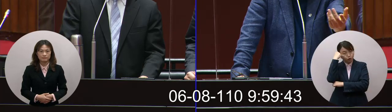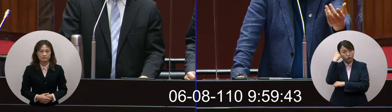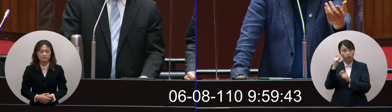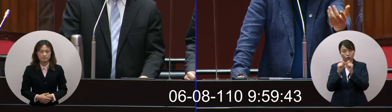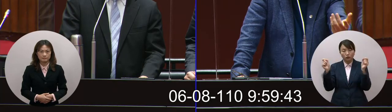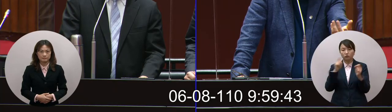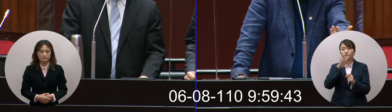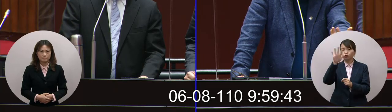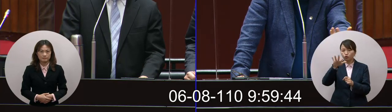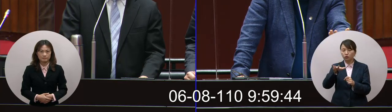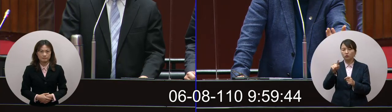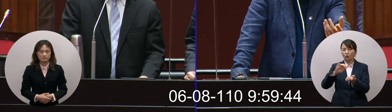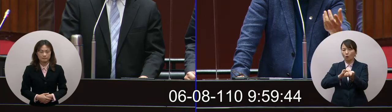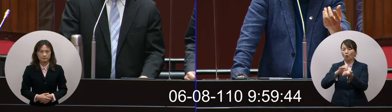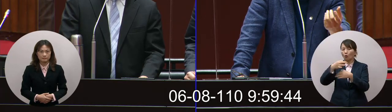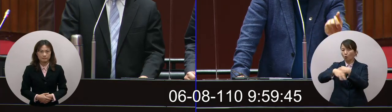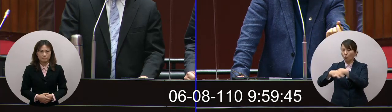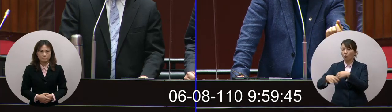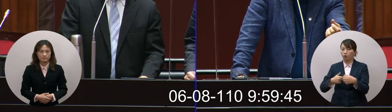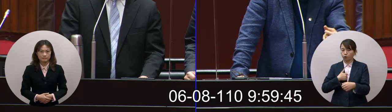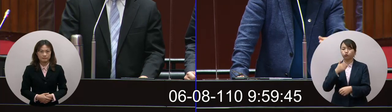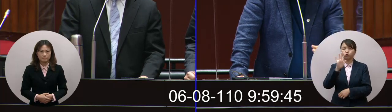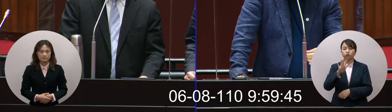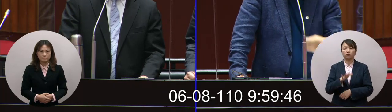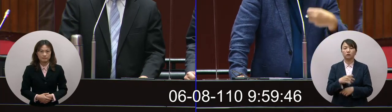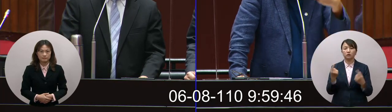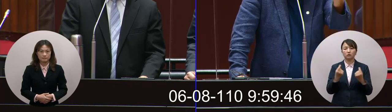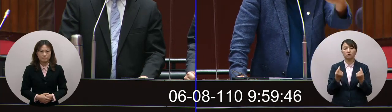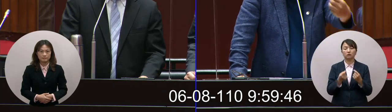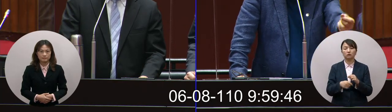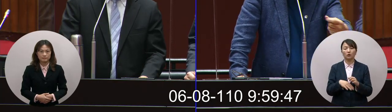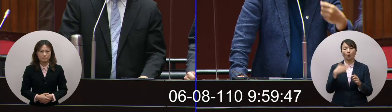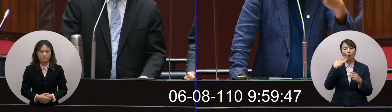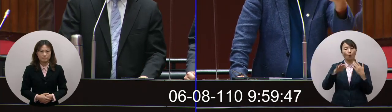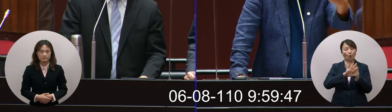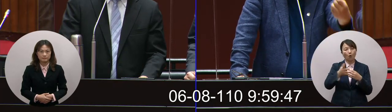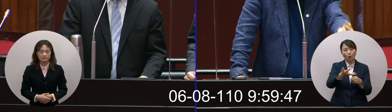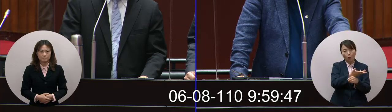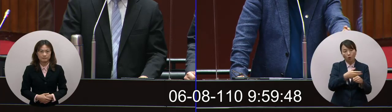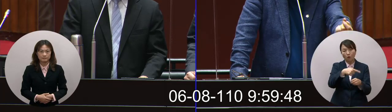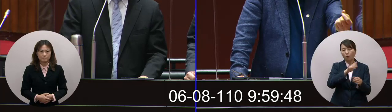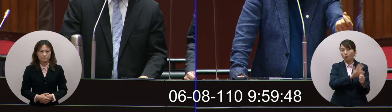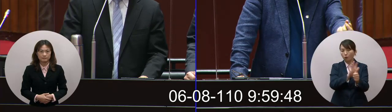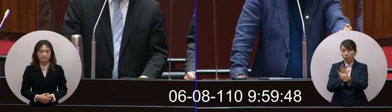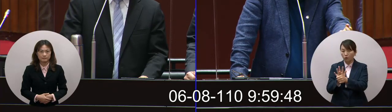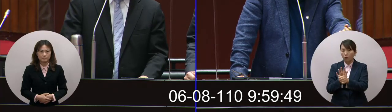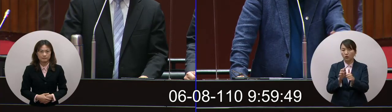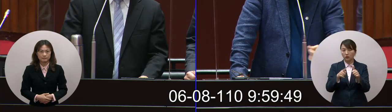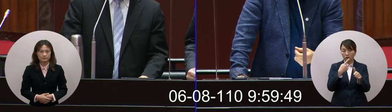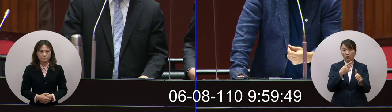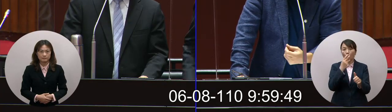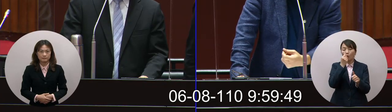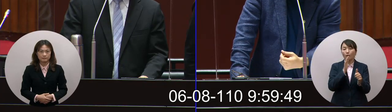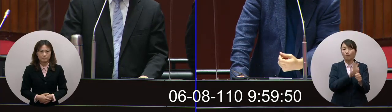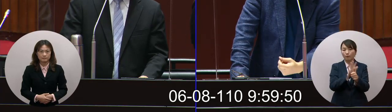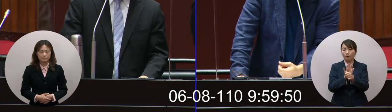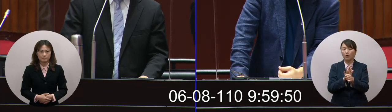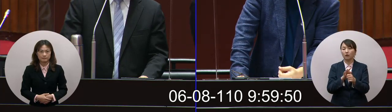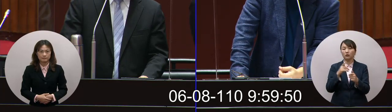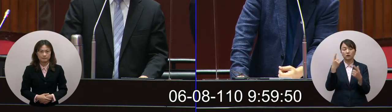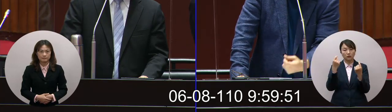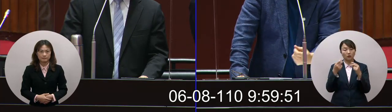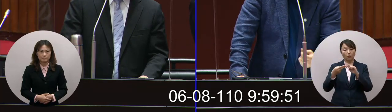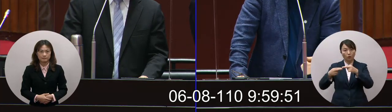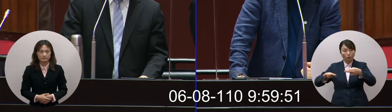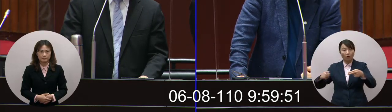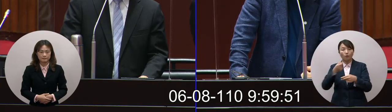人呢，遐医疗资源嘛是真正足欠缺的啊。啊，既然外岛的部分若要有，要优先配送，那是不是小